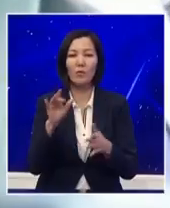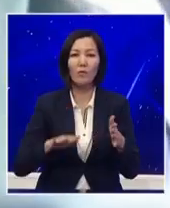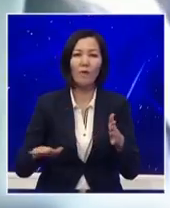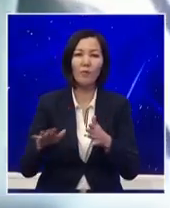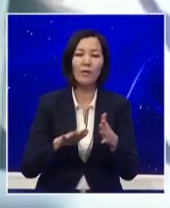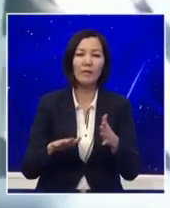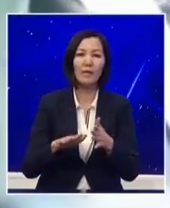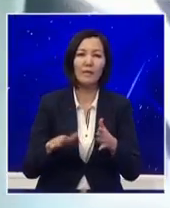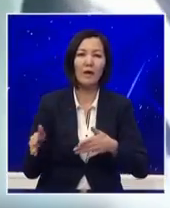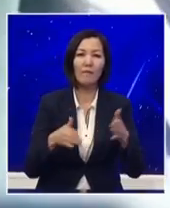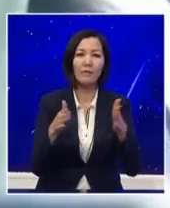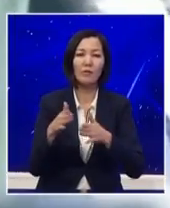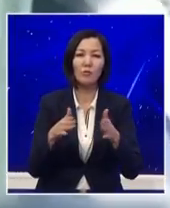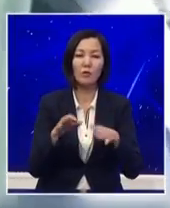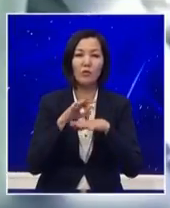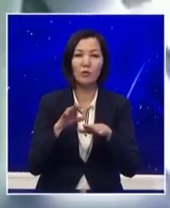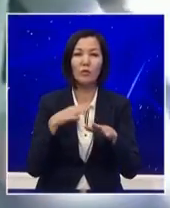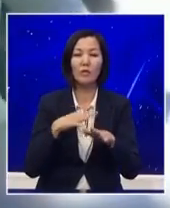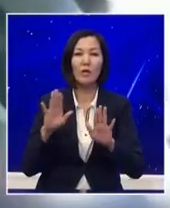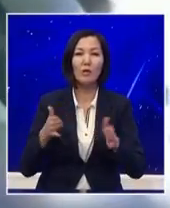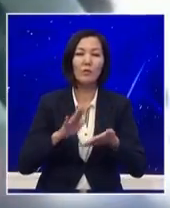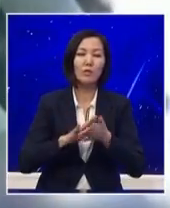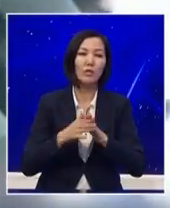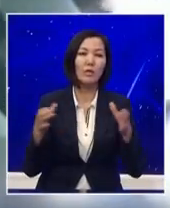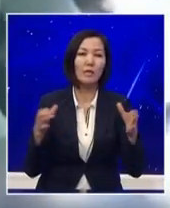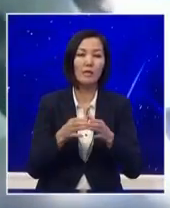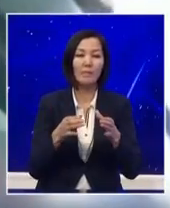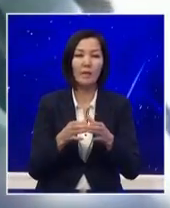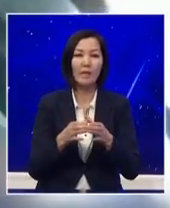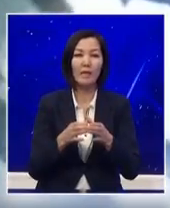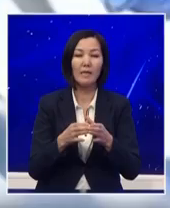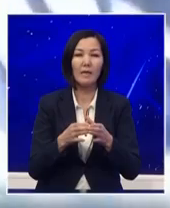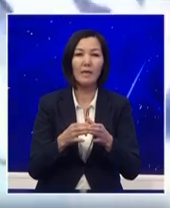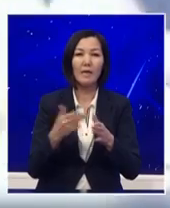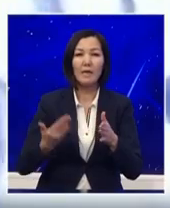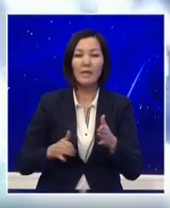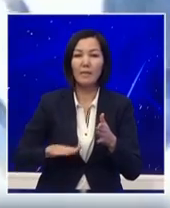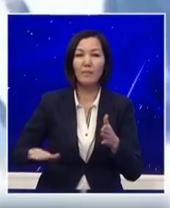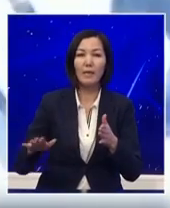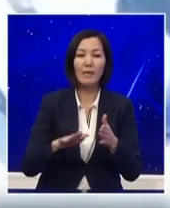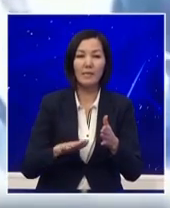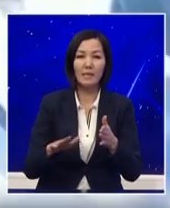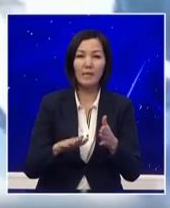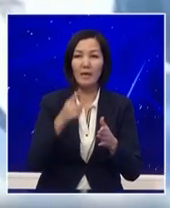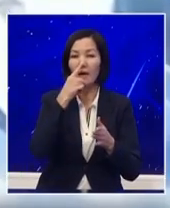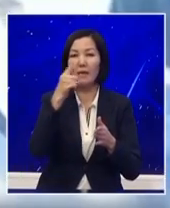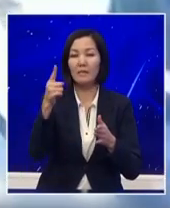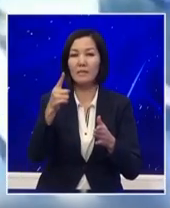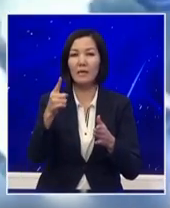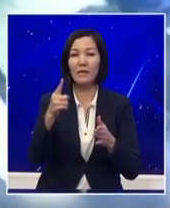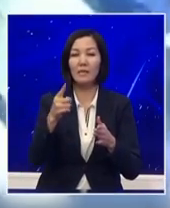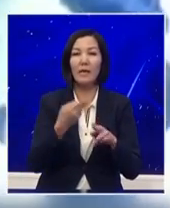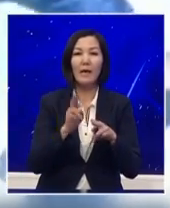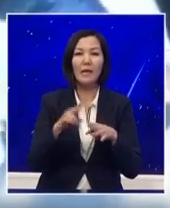аудандарындағы автожолдарда жүргізіліпті. Төтенше жағдайлар департаменті елді мекендерден тыс жерлерге және алыс қашықтықтарға